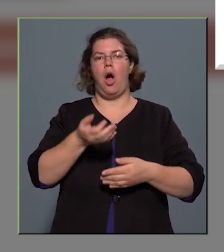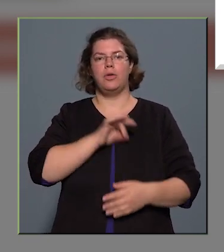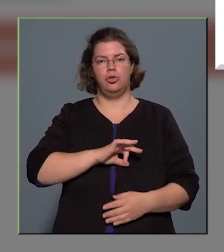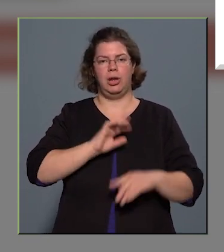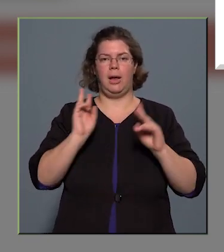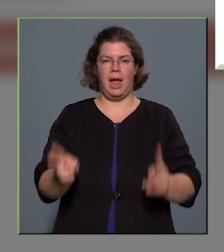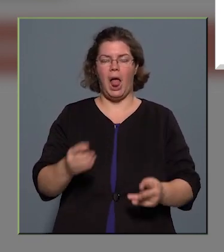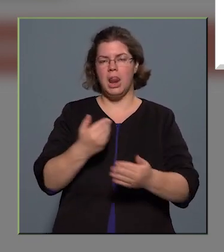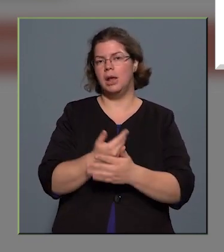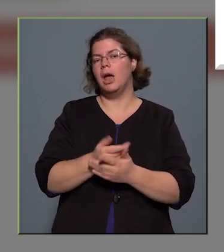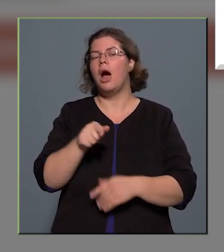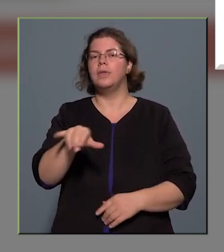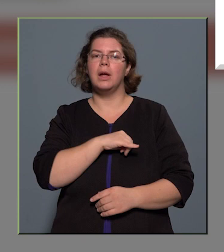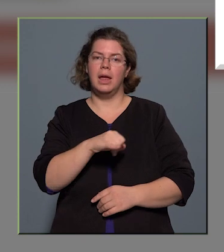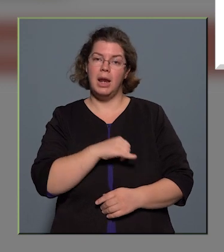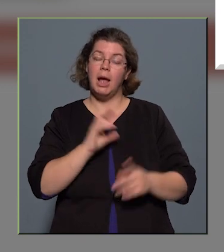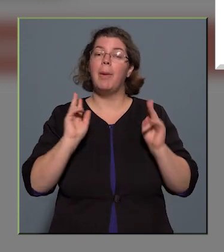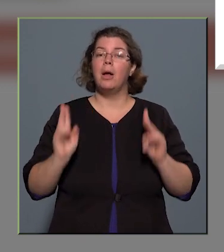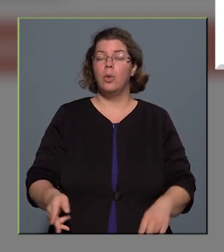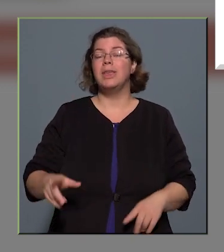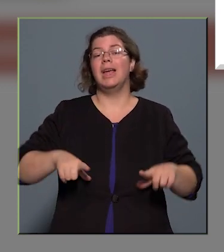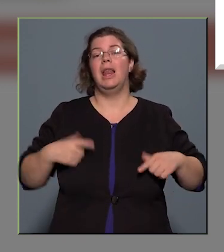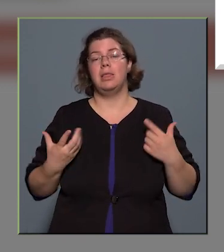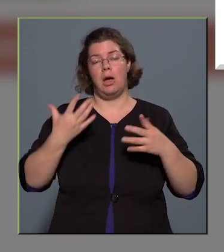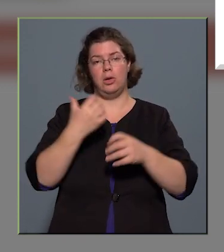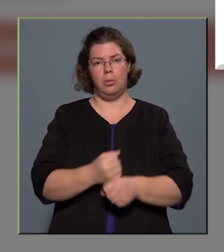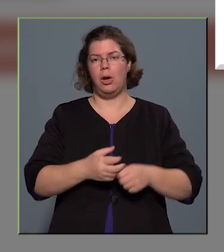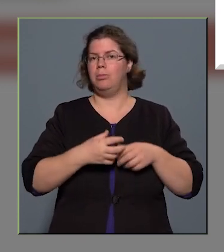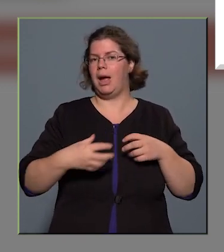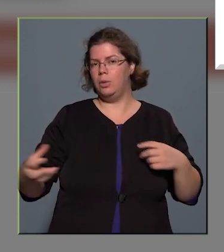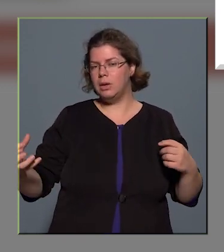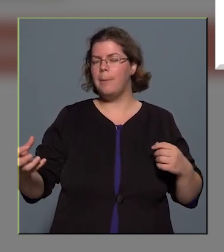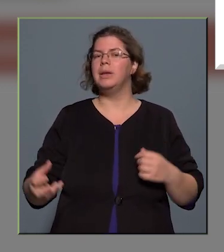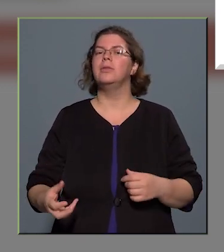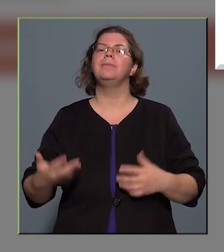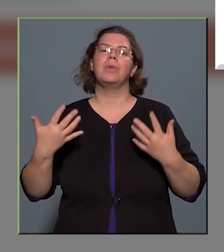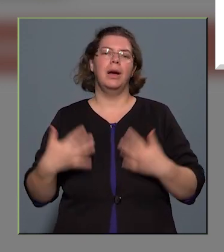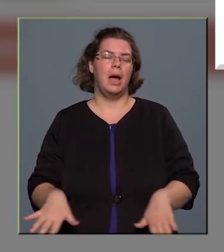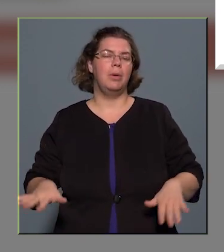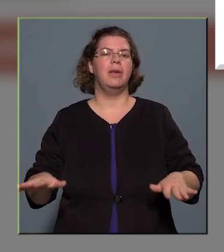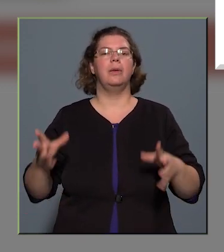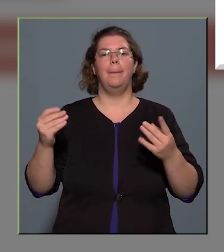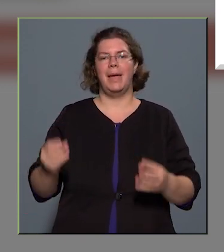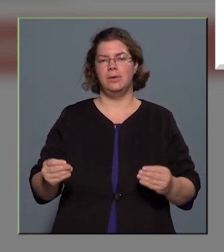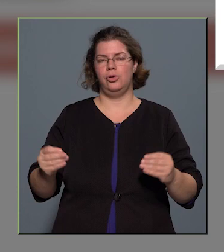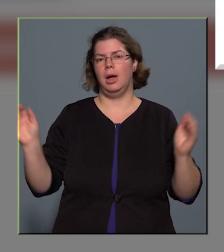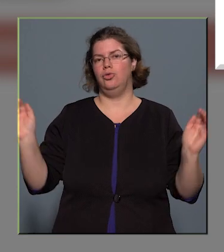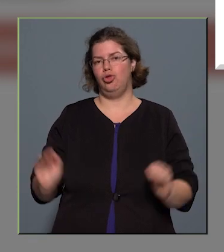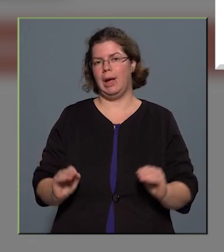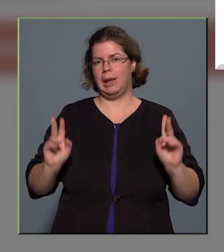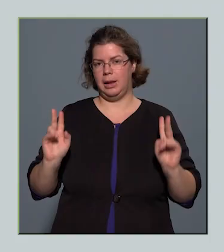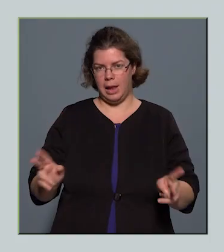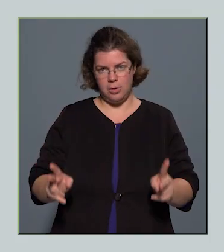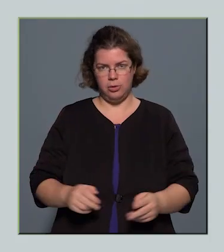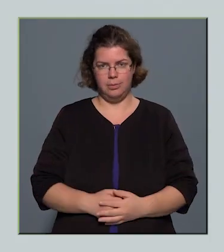kell lennie, annak érdekében, hogy élettartamukat meghosszabbítva a kárba vesző mennyiséget csökkenteni